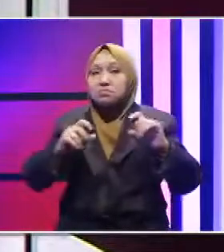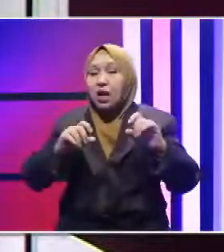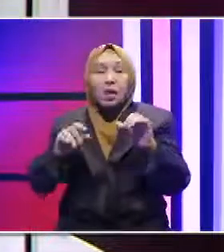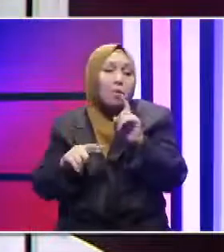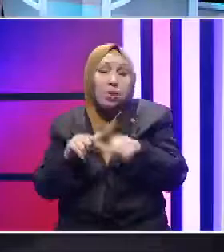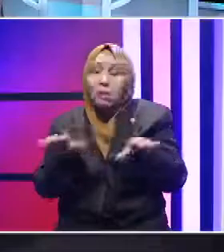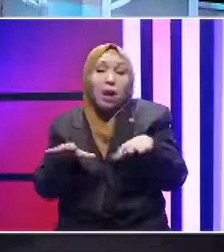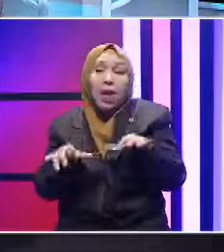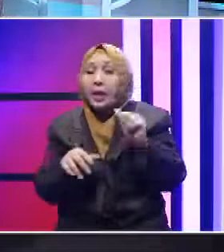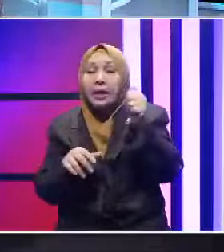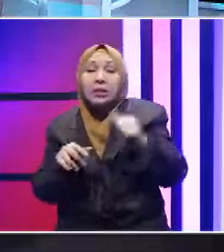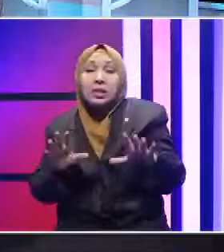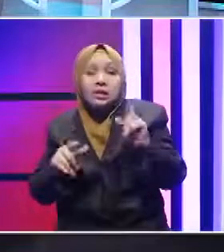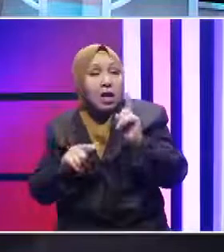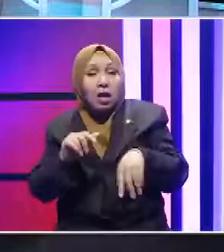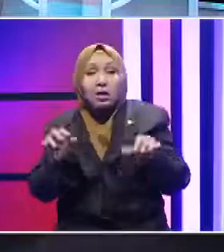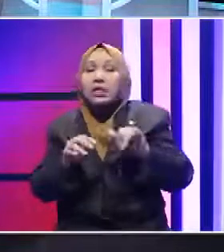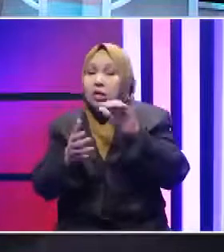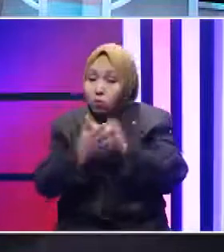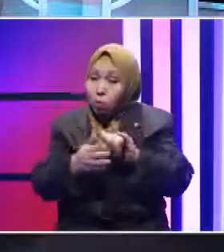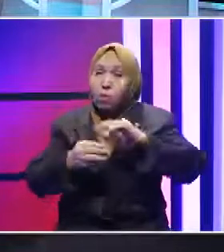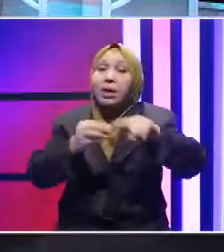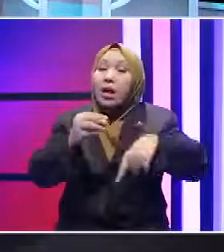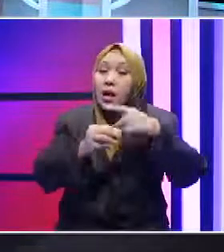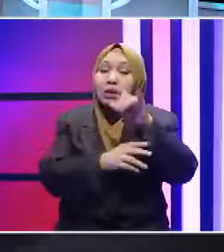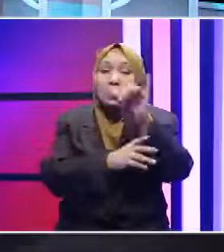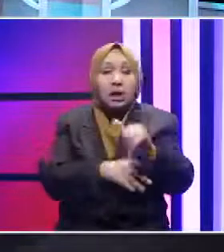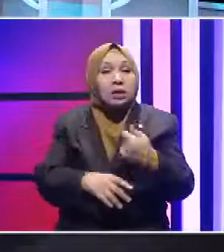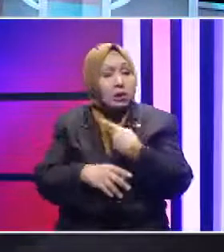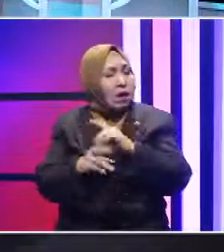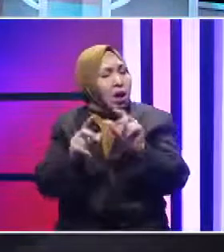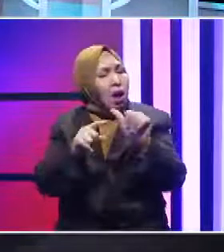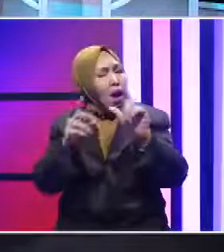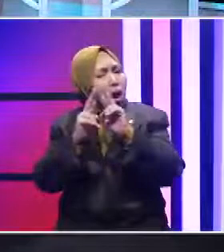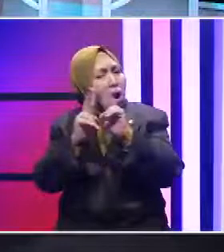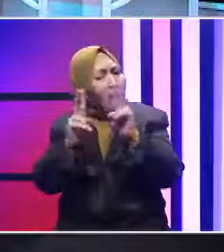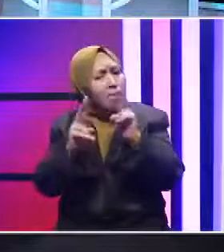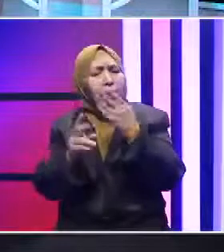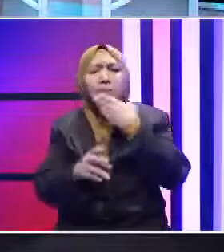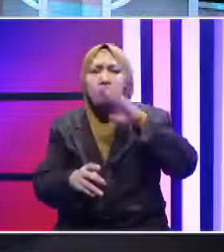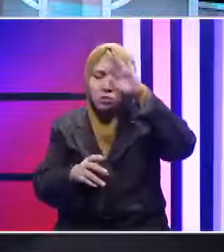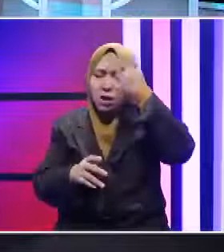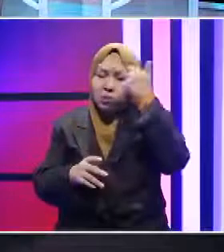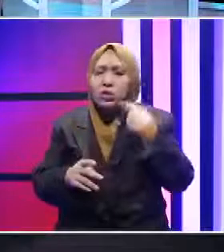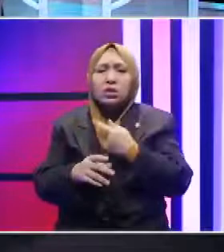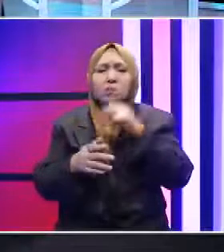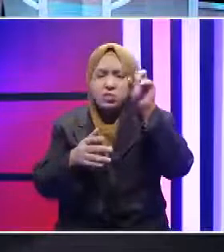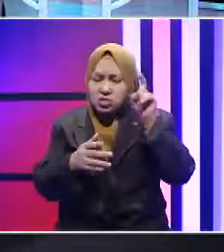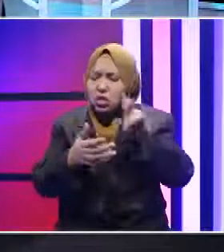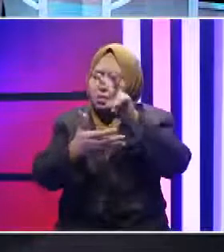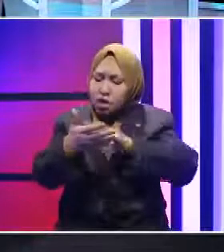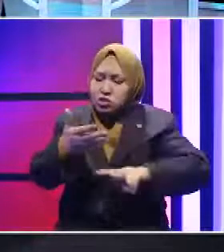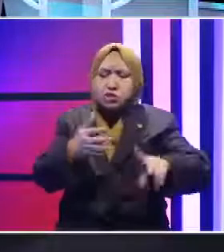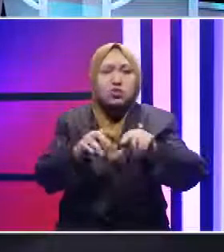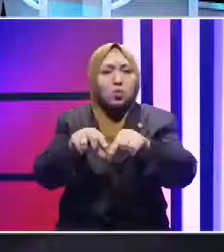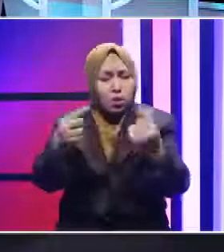saja kot, kan? Tak ada tujuan, tak ada tugas. Itu perkara yang kita amat bersyukur, dan itu sebabnya kita kena baca Quran dan betul, selalu Zafar, baca yang